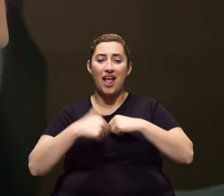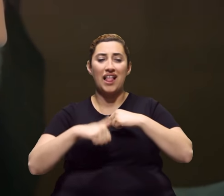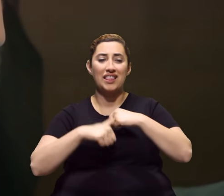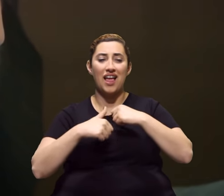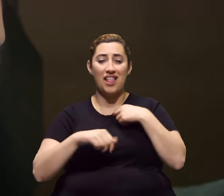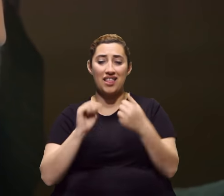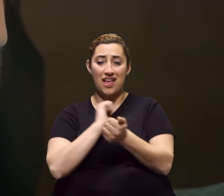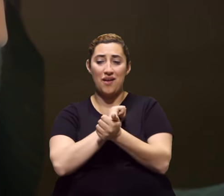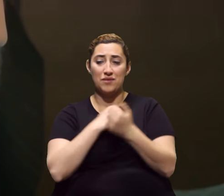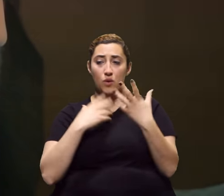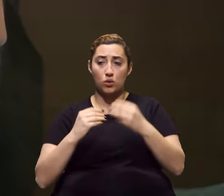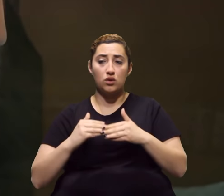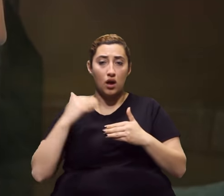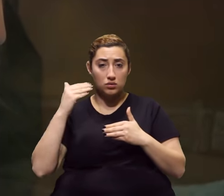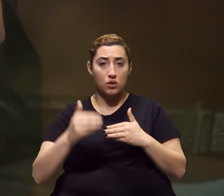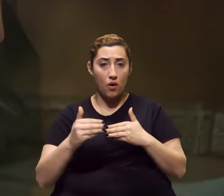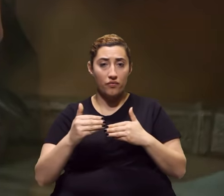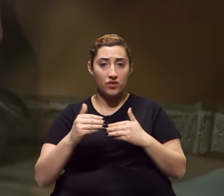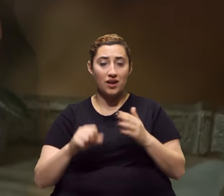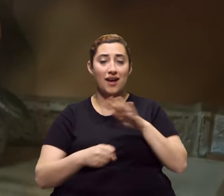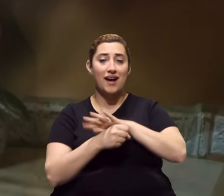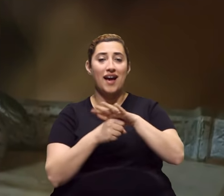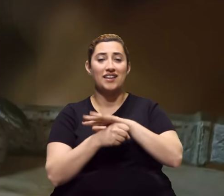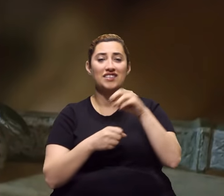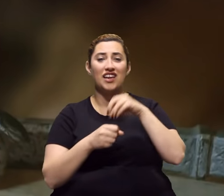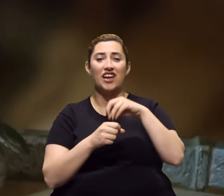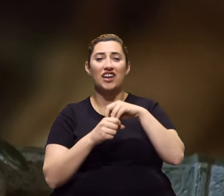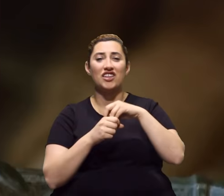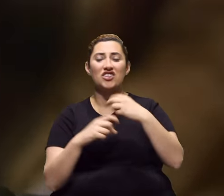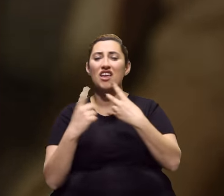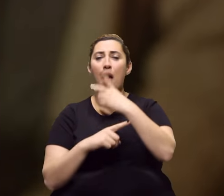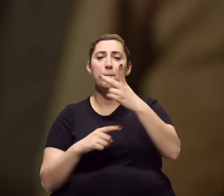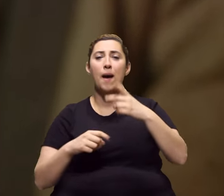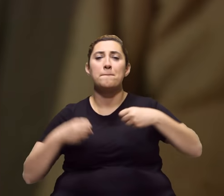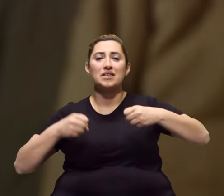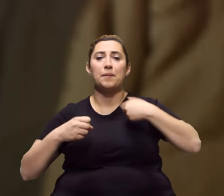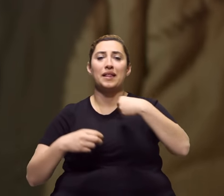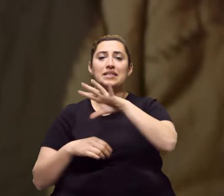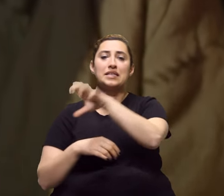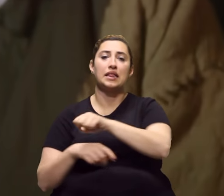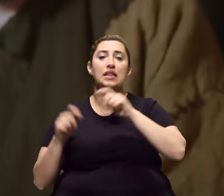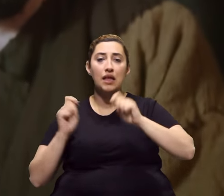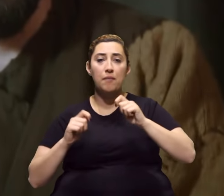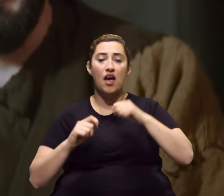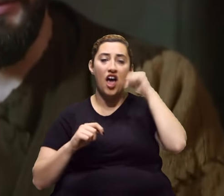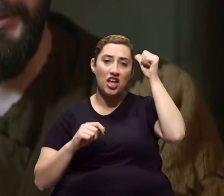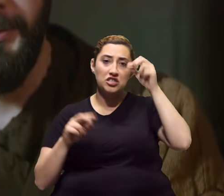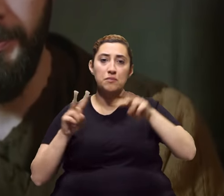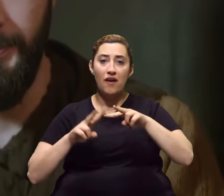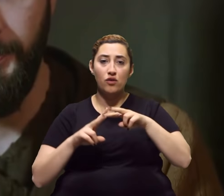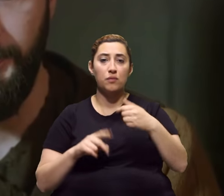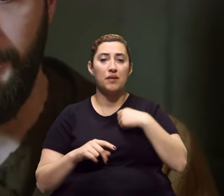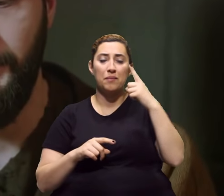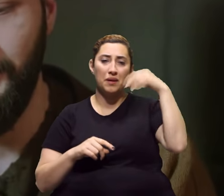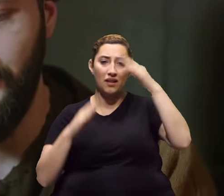Antalya'da esir düştükten sonra Kayseri'deki yabanlı pazarından beni satın alan Hacı Mevlüt